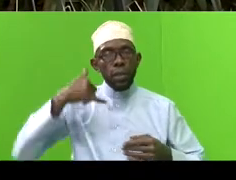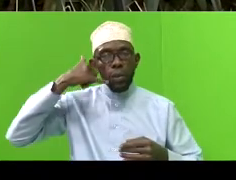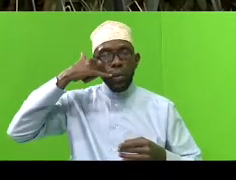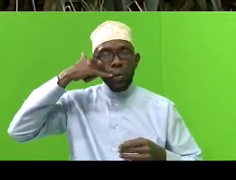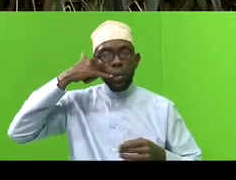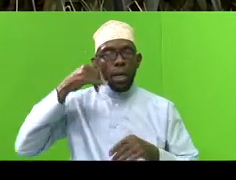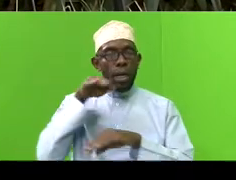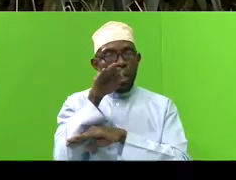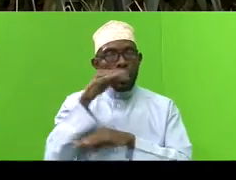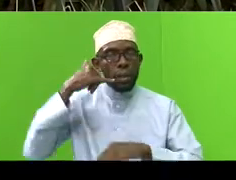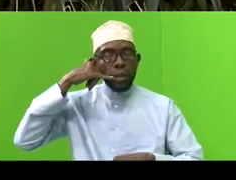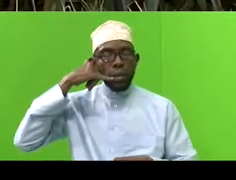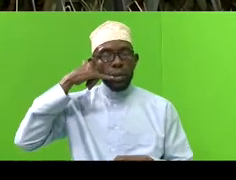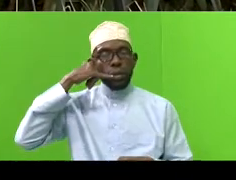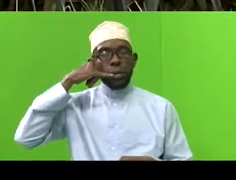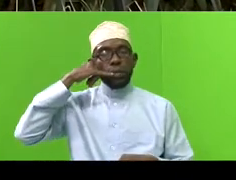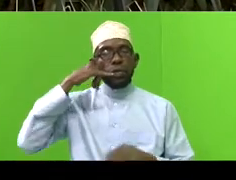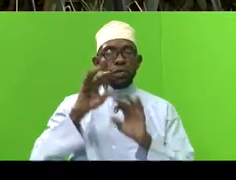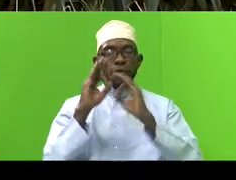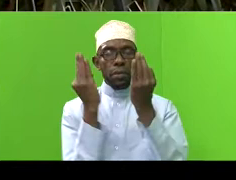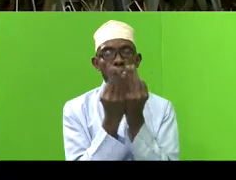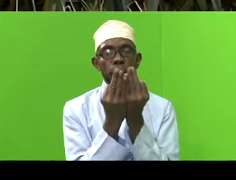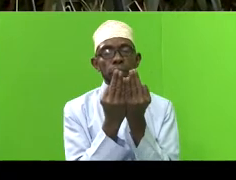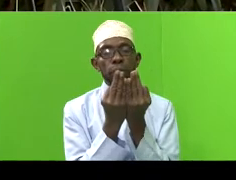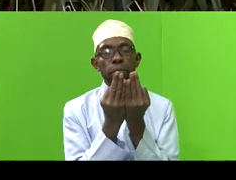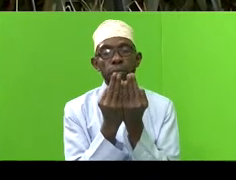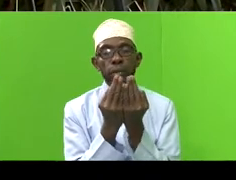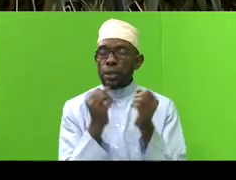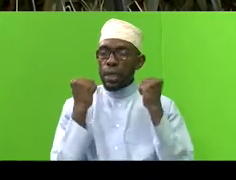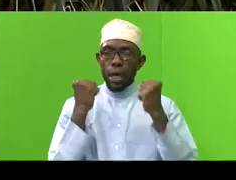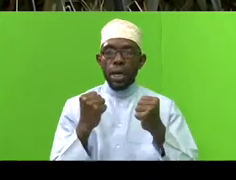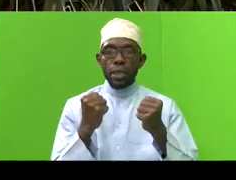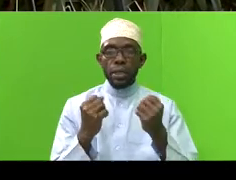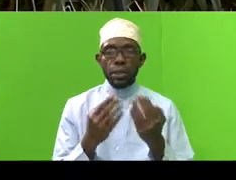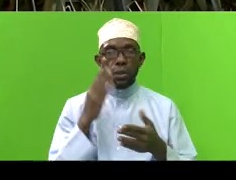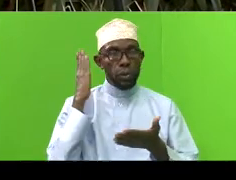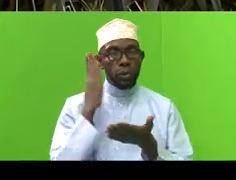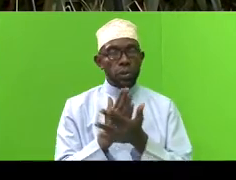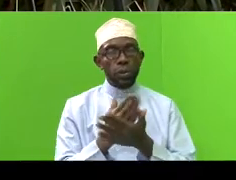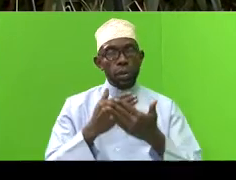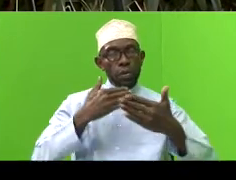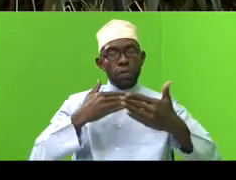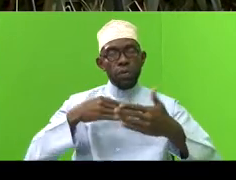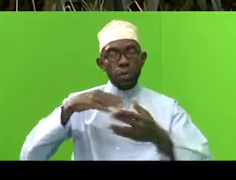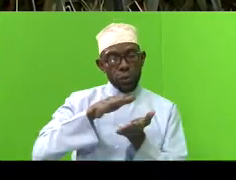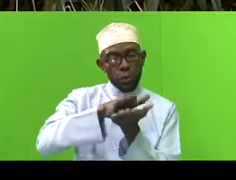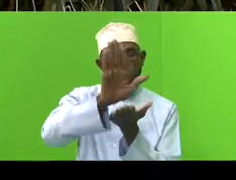simu, kumpigia jamaa zake simu, ilikuwa vigumu kujua kweli kabla